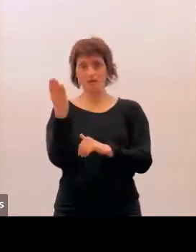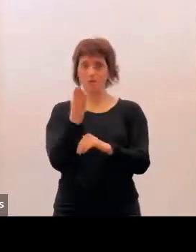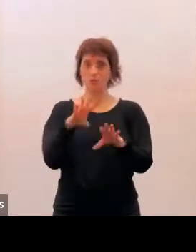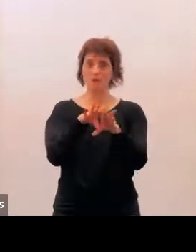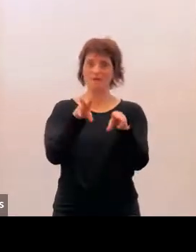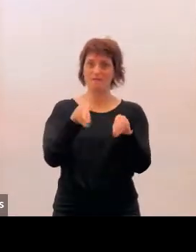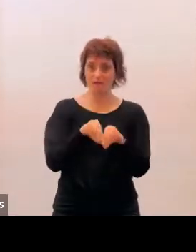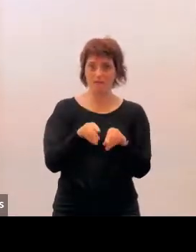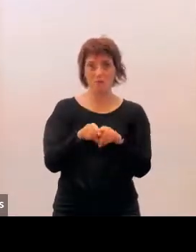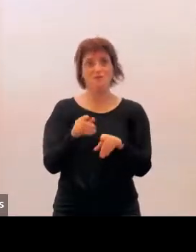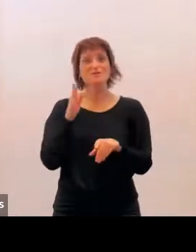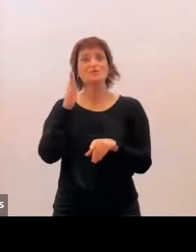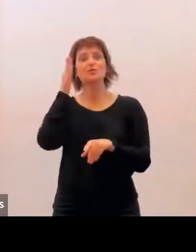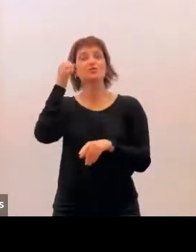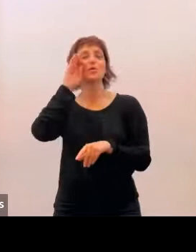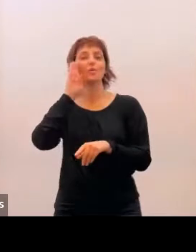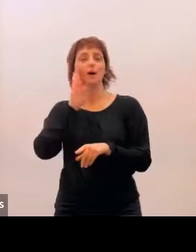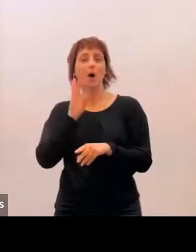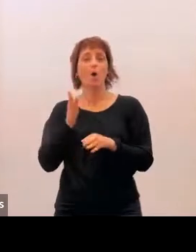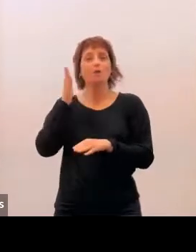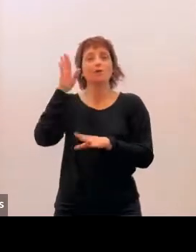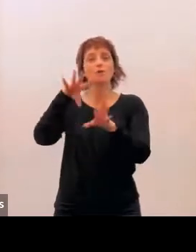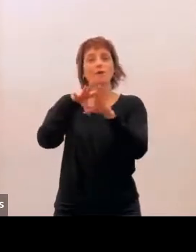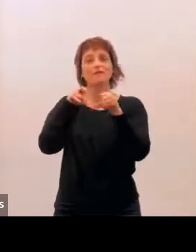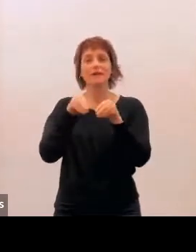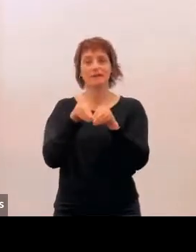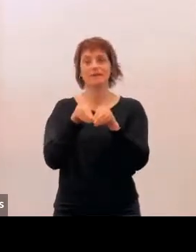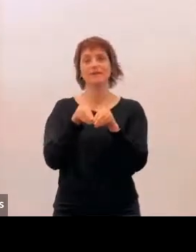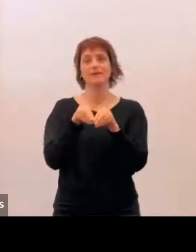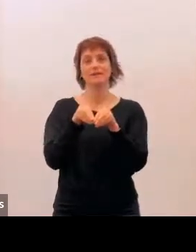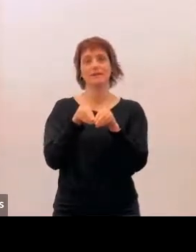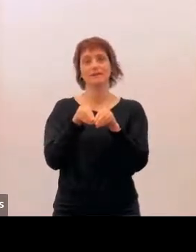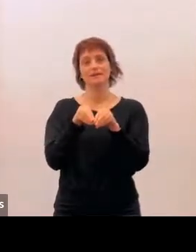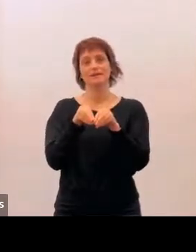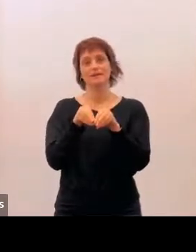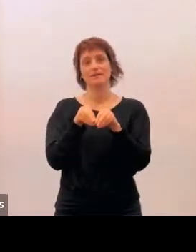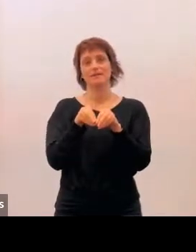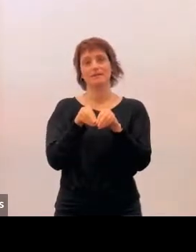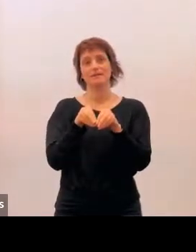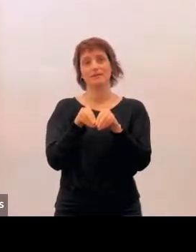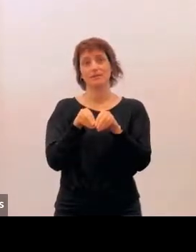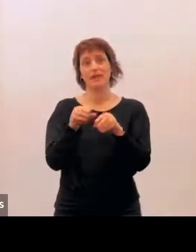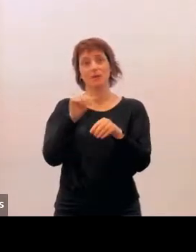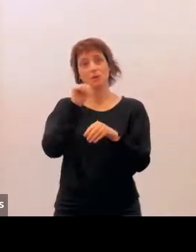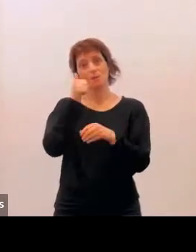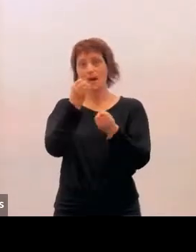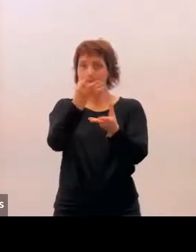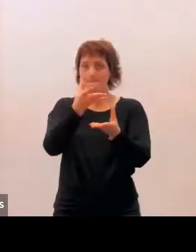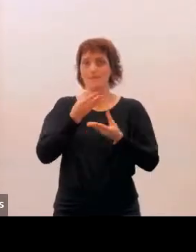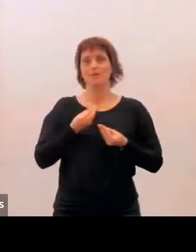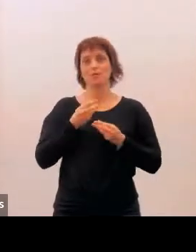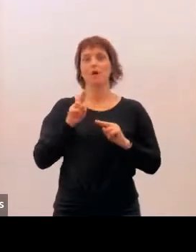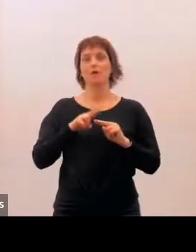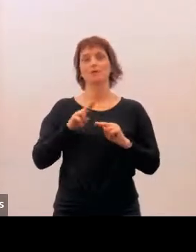familles, des futurs parents, des futures familles qui seront toujours et plus encore demain les bienvenus à